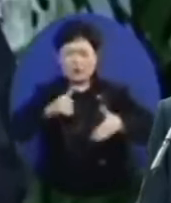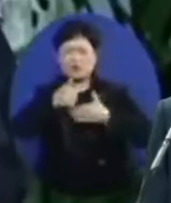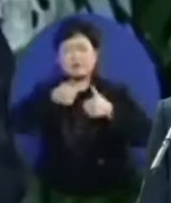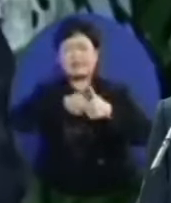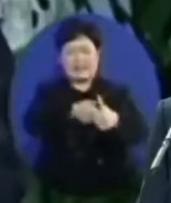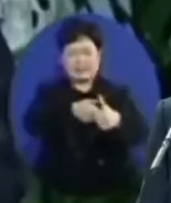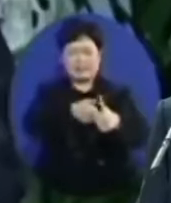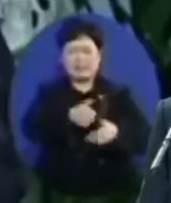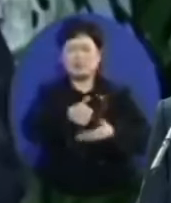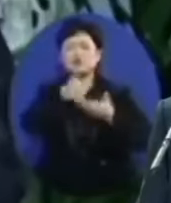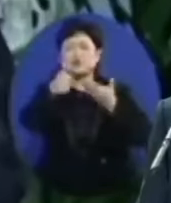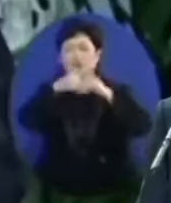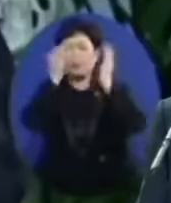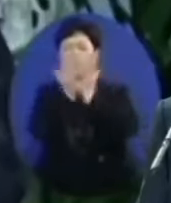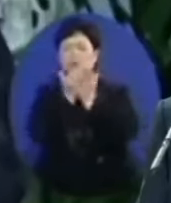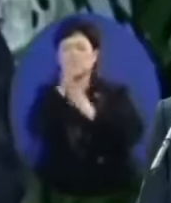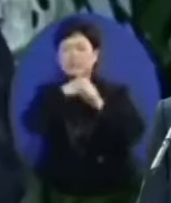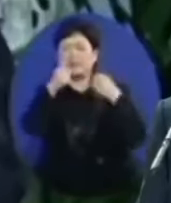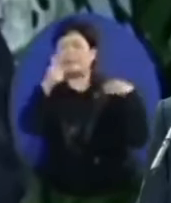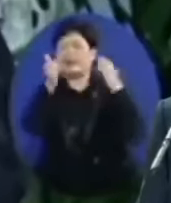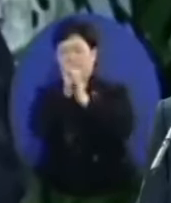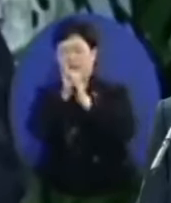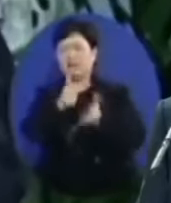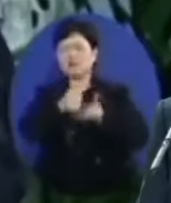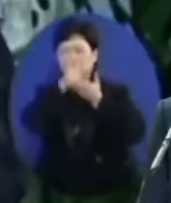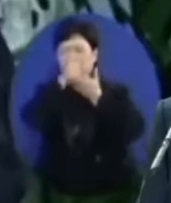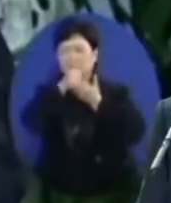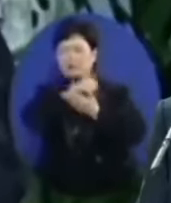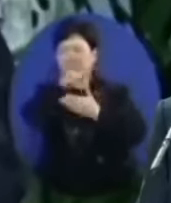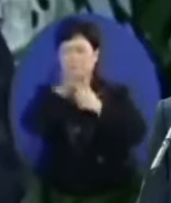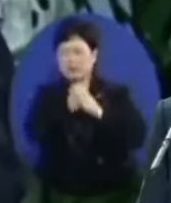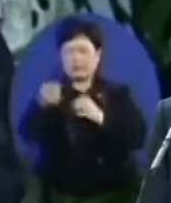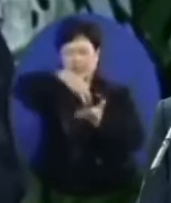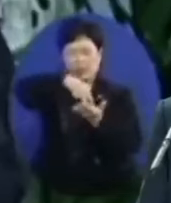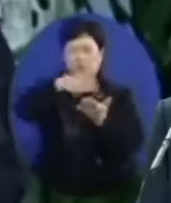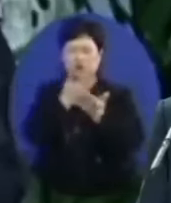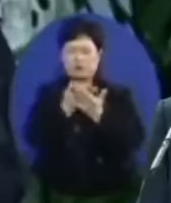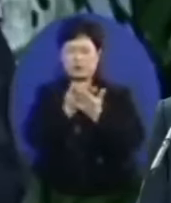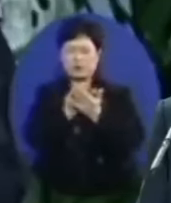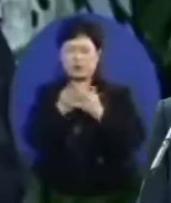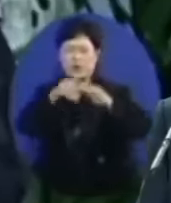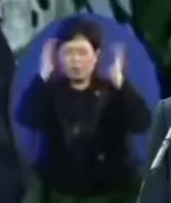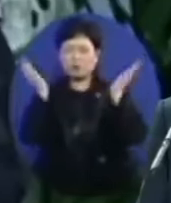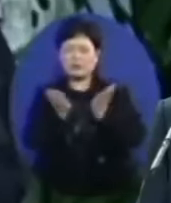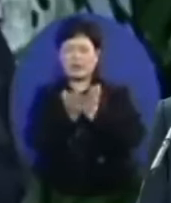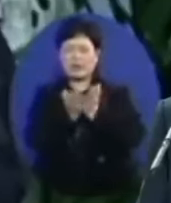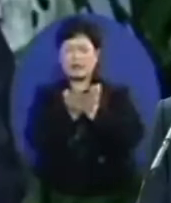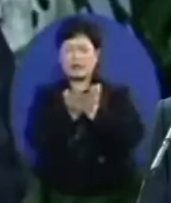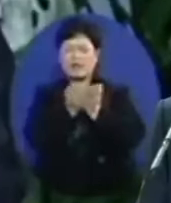따라가겠습니다. 주께 모든 짐을 맡깁니다. 주님께서 우리를 붙들어 세워주시옵시고 모두